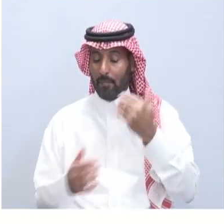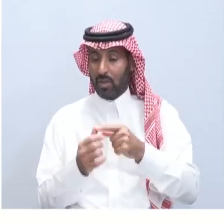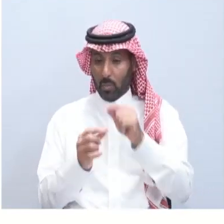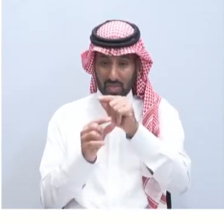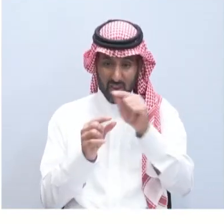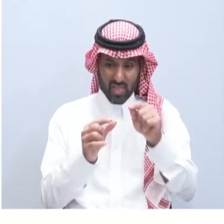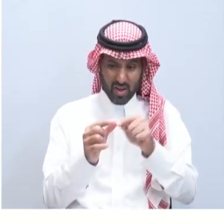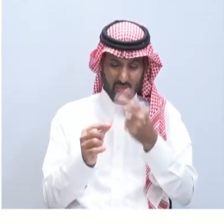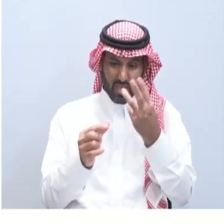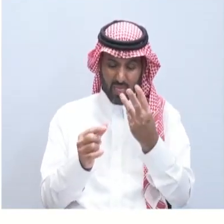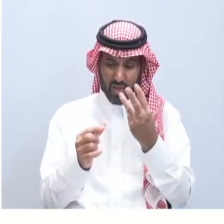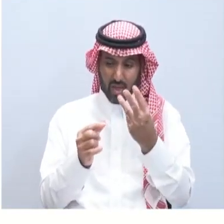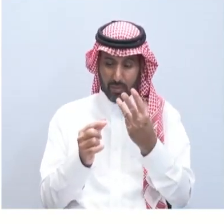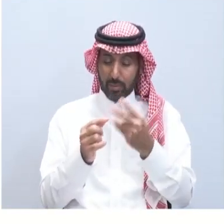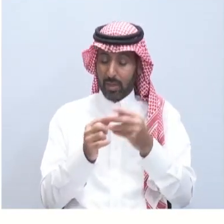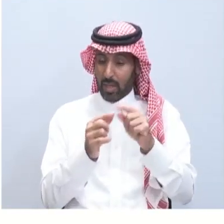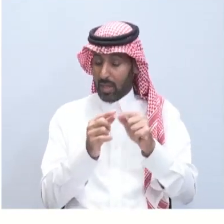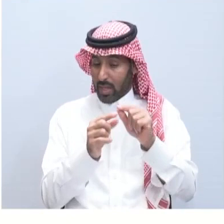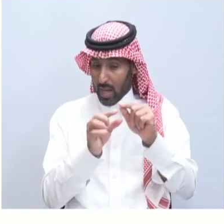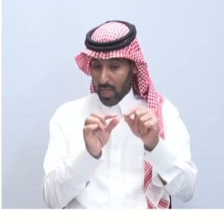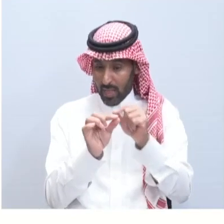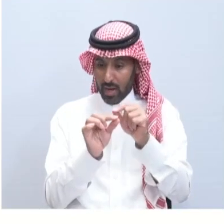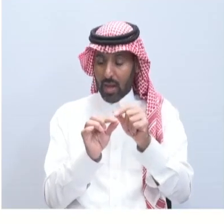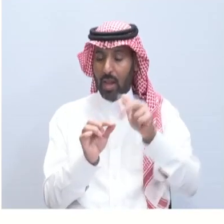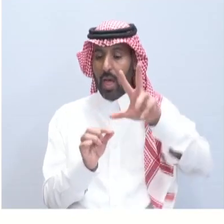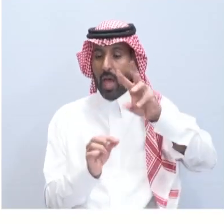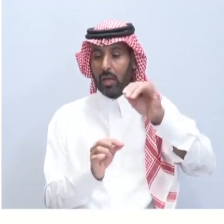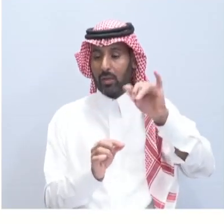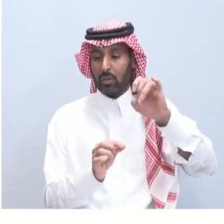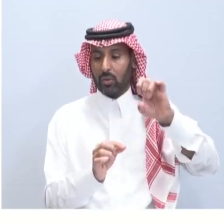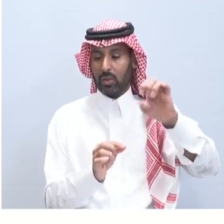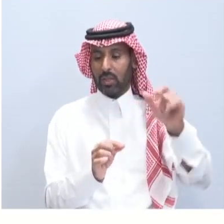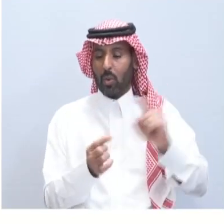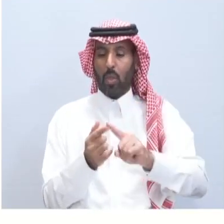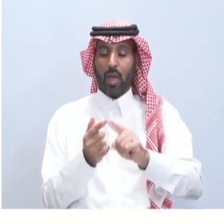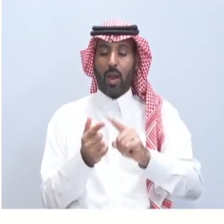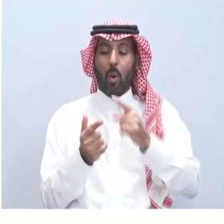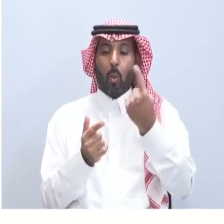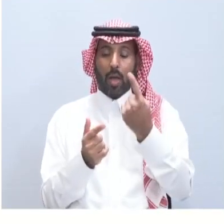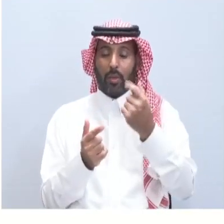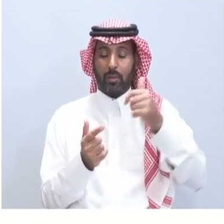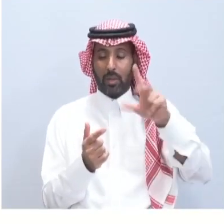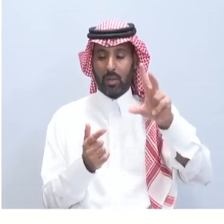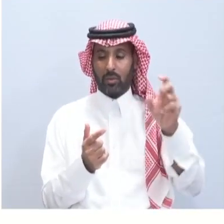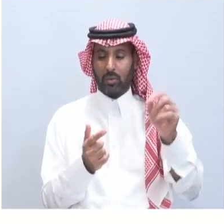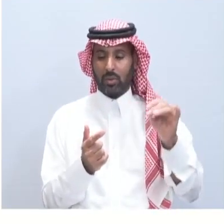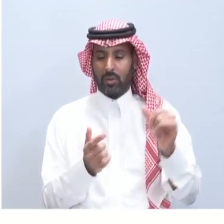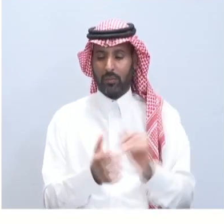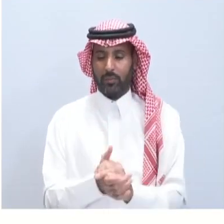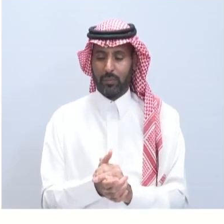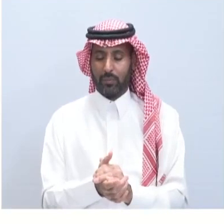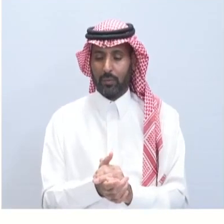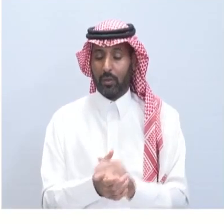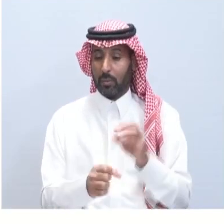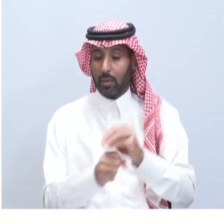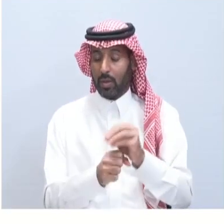الهيدروجين وذره واحده من النيتروجين وتمتاز بانها غاز اكثر استقرارا من الهيدروجين بعد